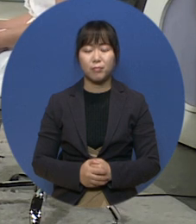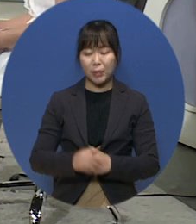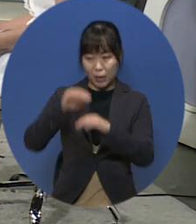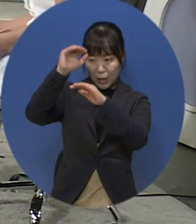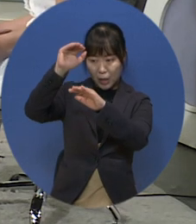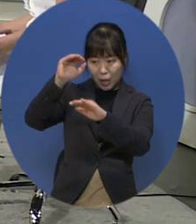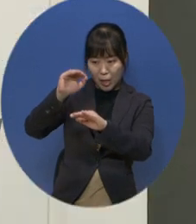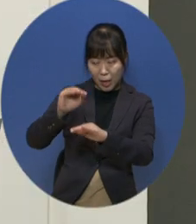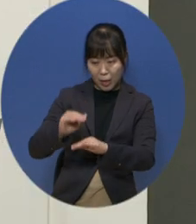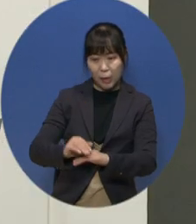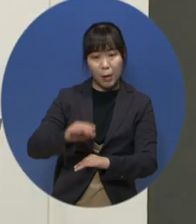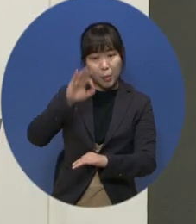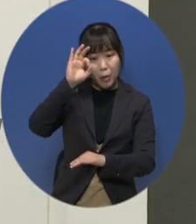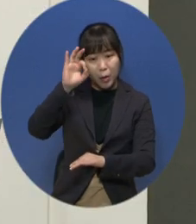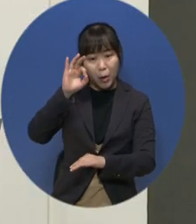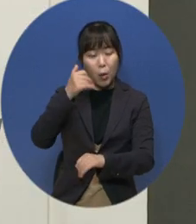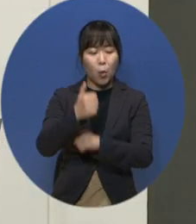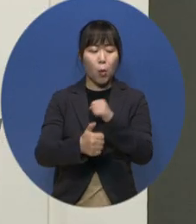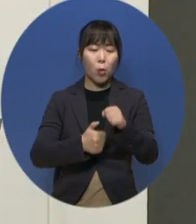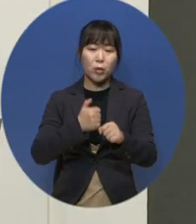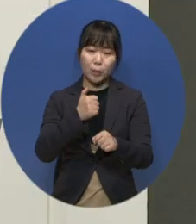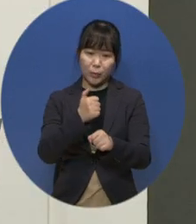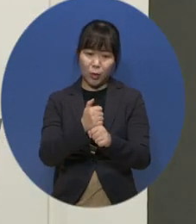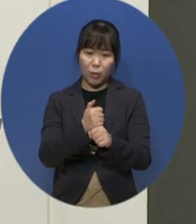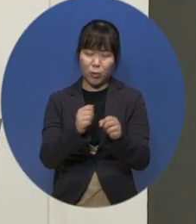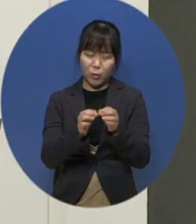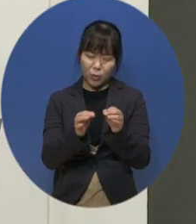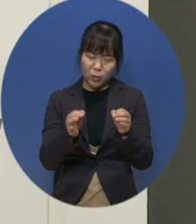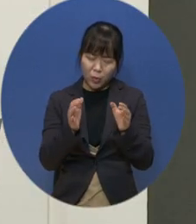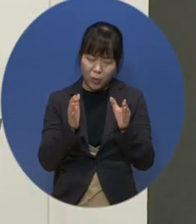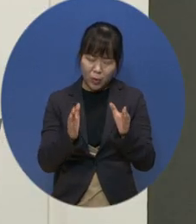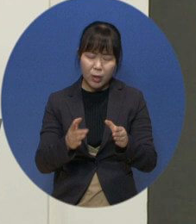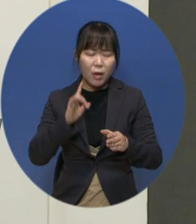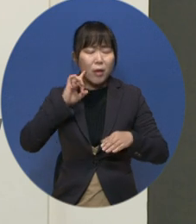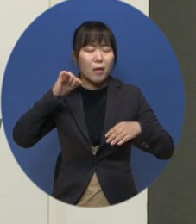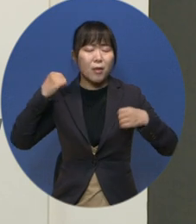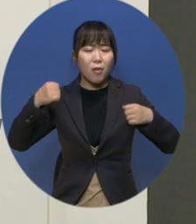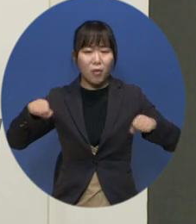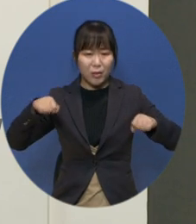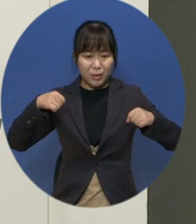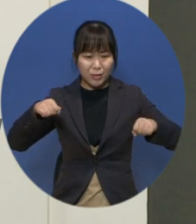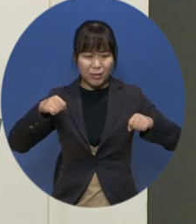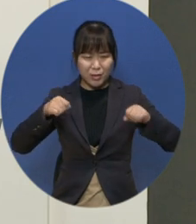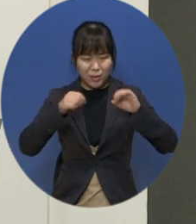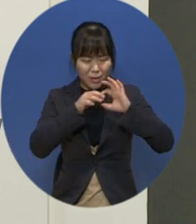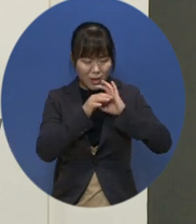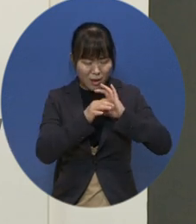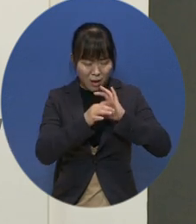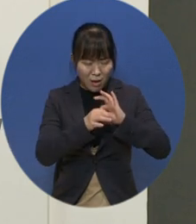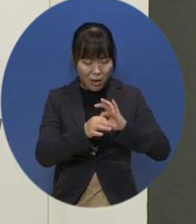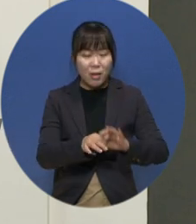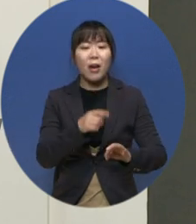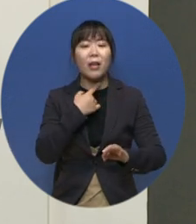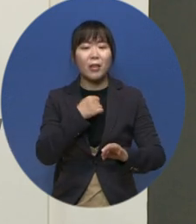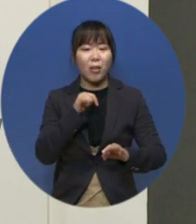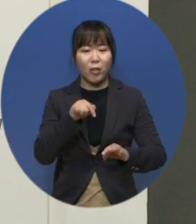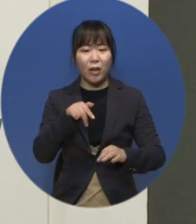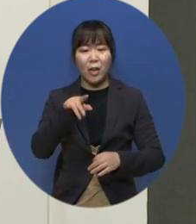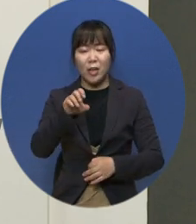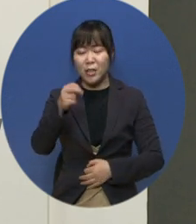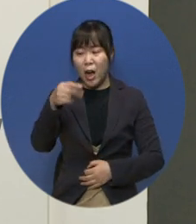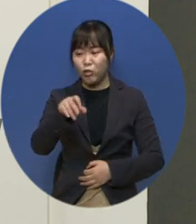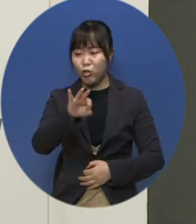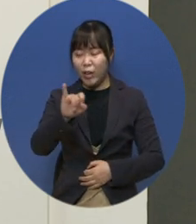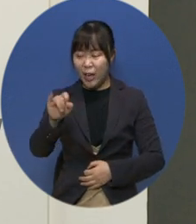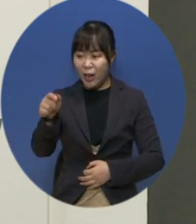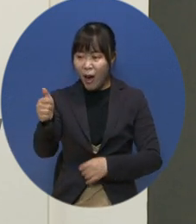듣다 보니까 50년이라는 세월 동안 연극 무대에서 연극을 계속 했다라는 장두희